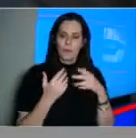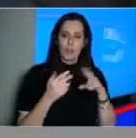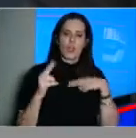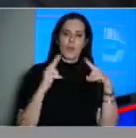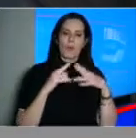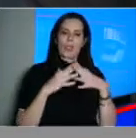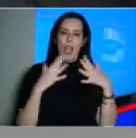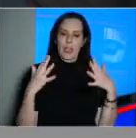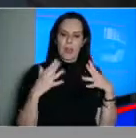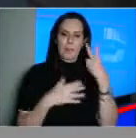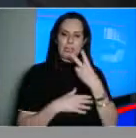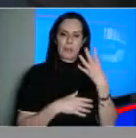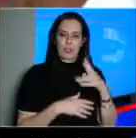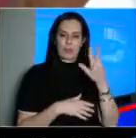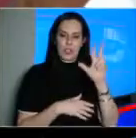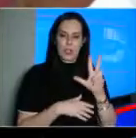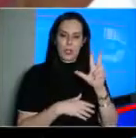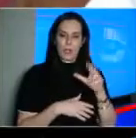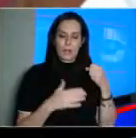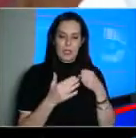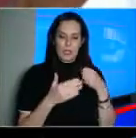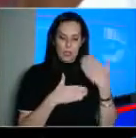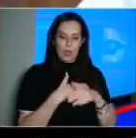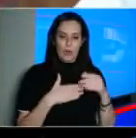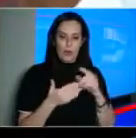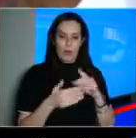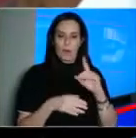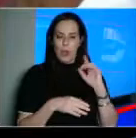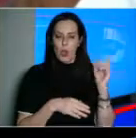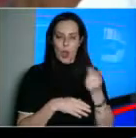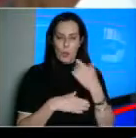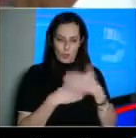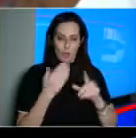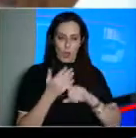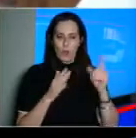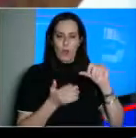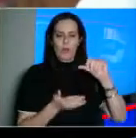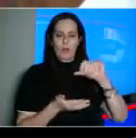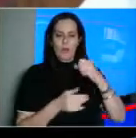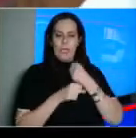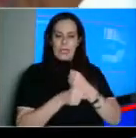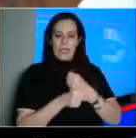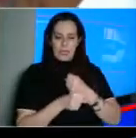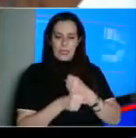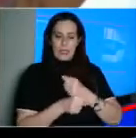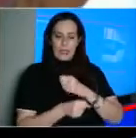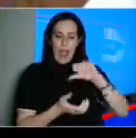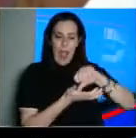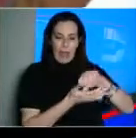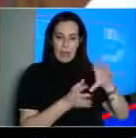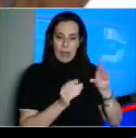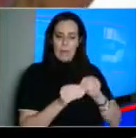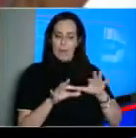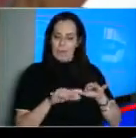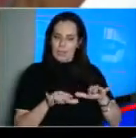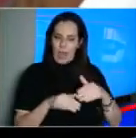ענקי ב-24 לשלישי בסוף החודש, עם כל הערים, נציגי המובילי החדשנות בערים, יחד עם